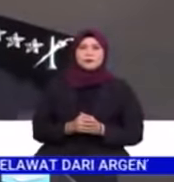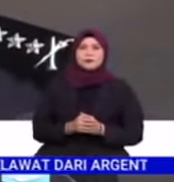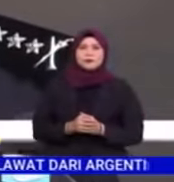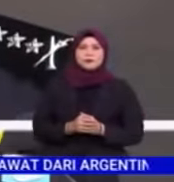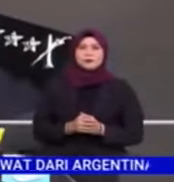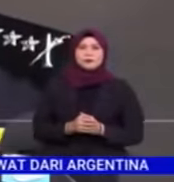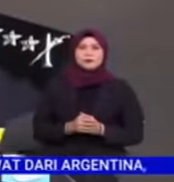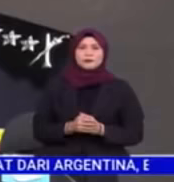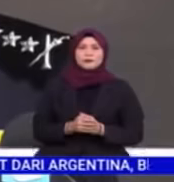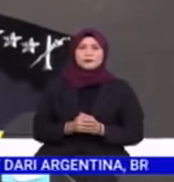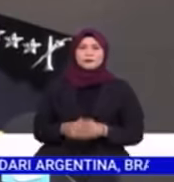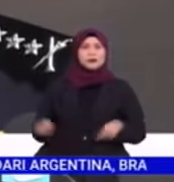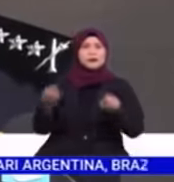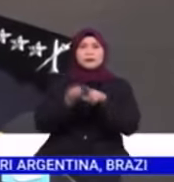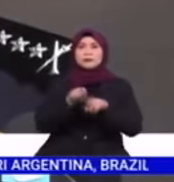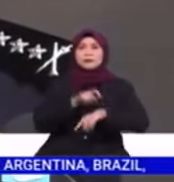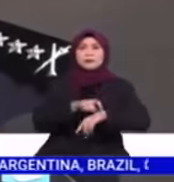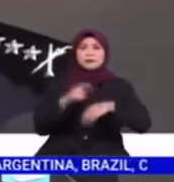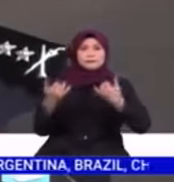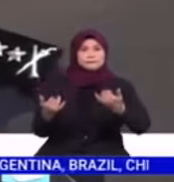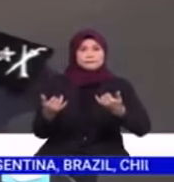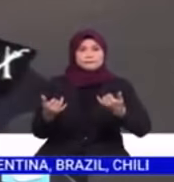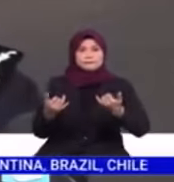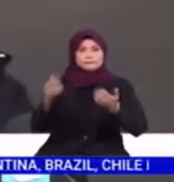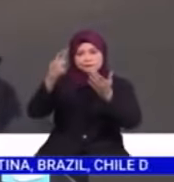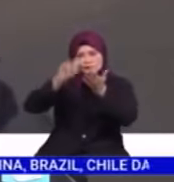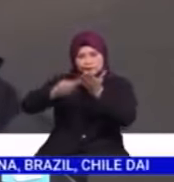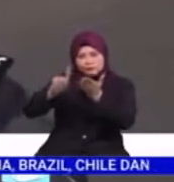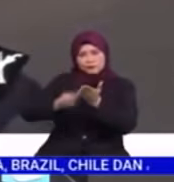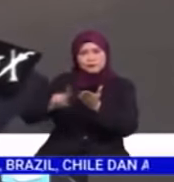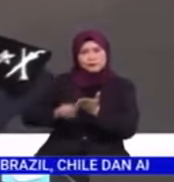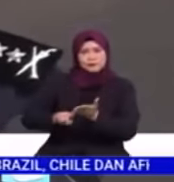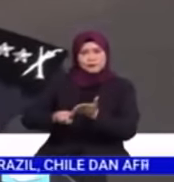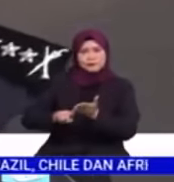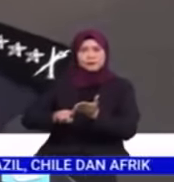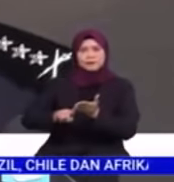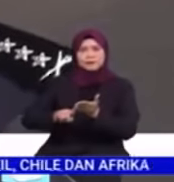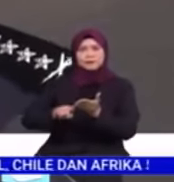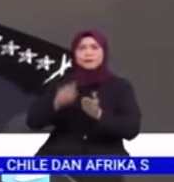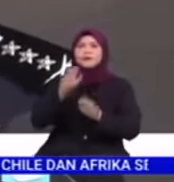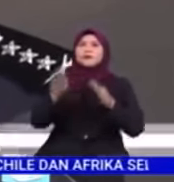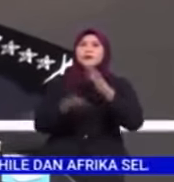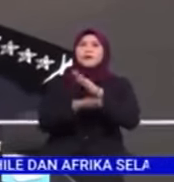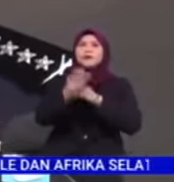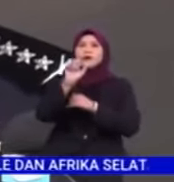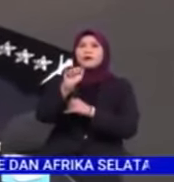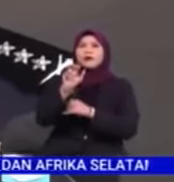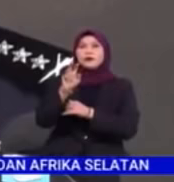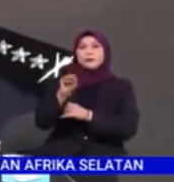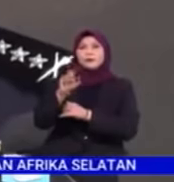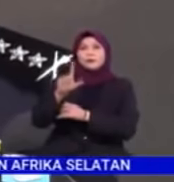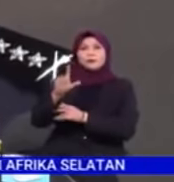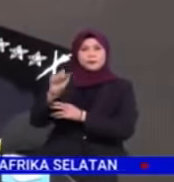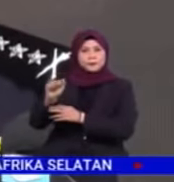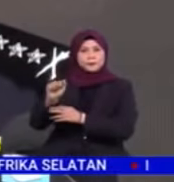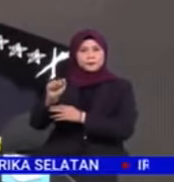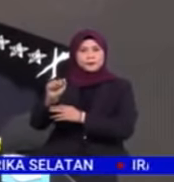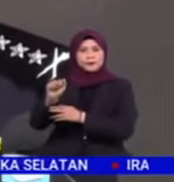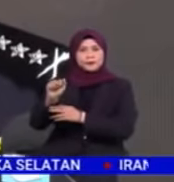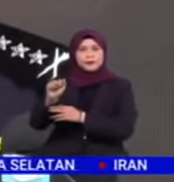Ya udahlah massanya sama juga kita molekul kesehatan di bawah eh Amla Oke